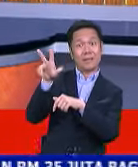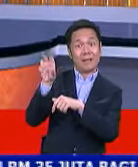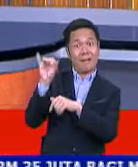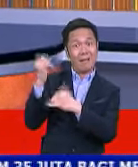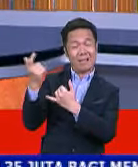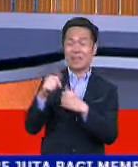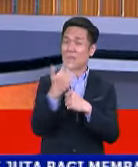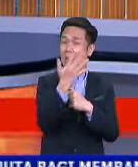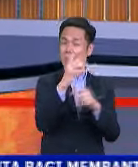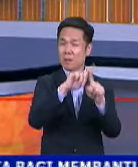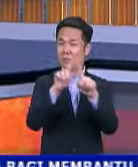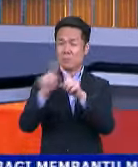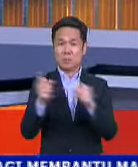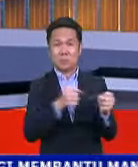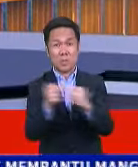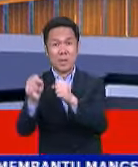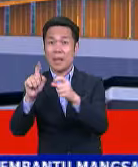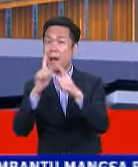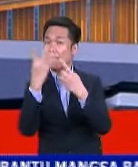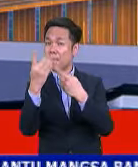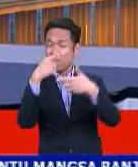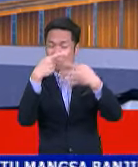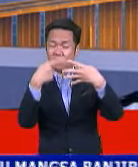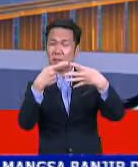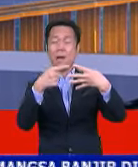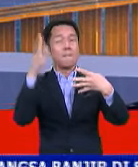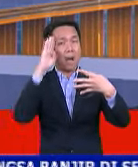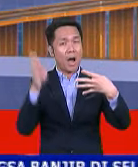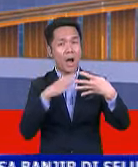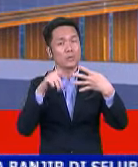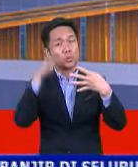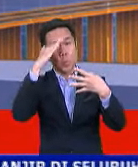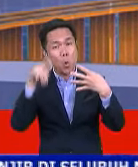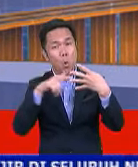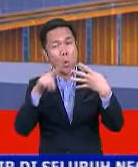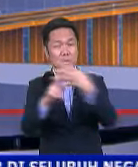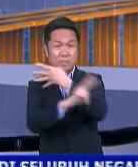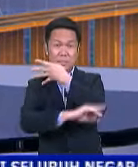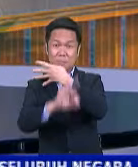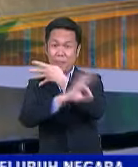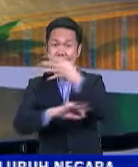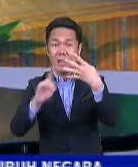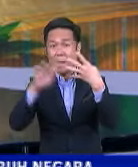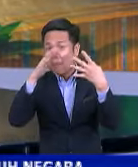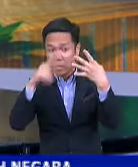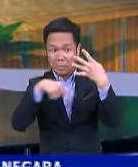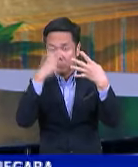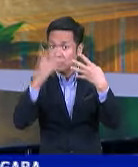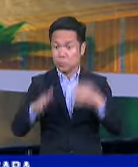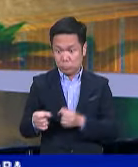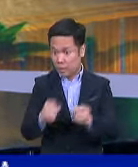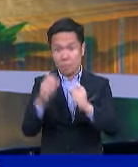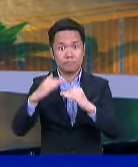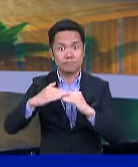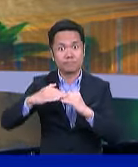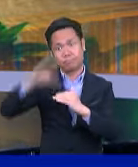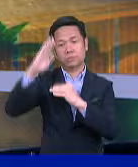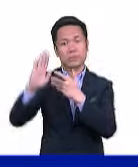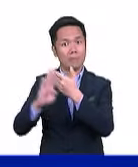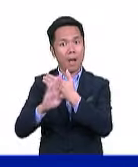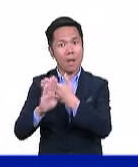ada saya di 15 sungai di empat Negeri yaitu Pahang Johor lebih 9 dan bahkan melebihi tahap bahaya